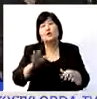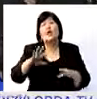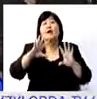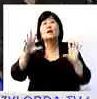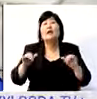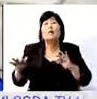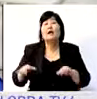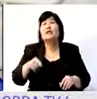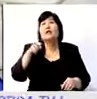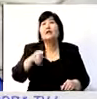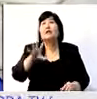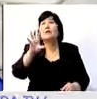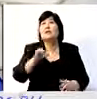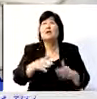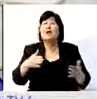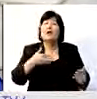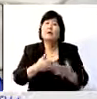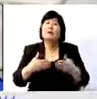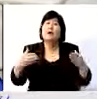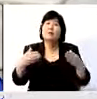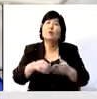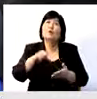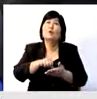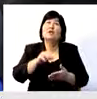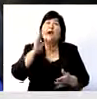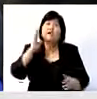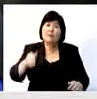Жалпы акцияға 1500-нан астам белсенді топ өкілі қатыспақ.